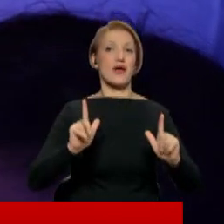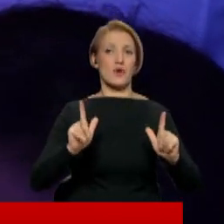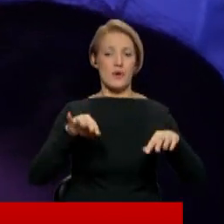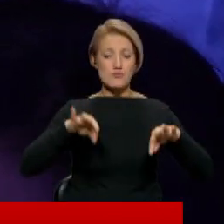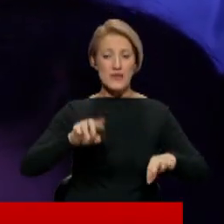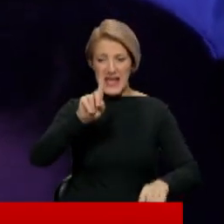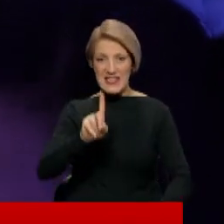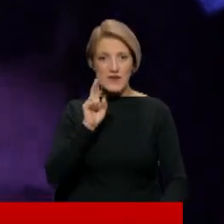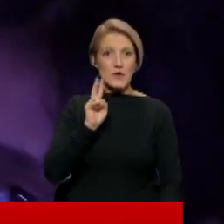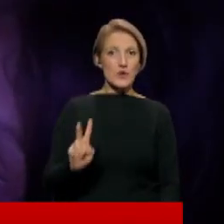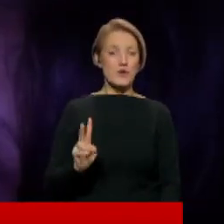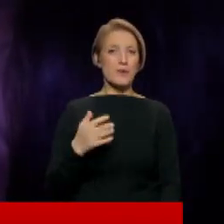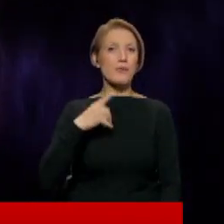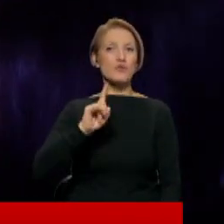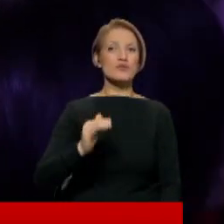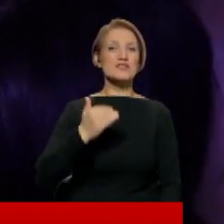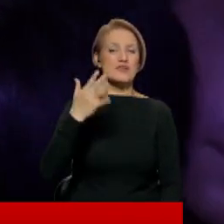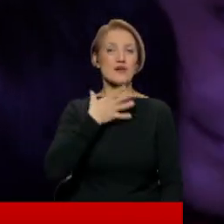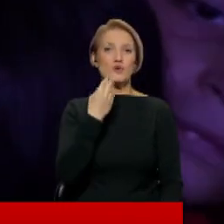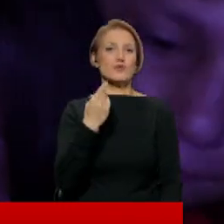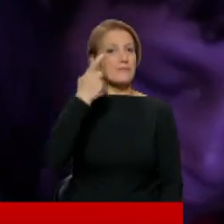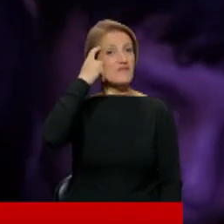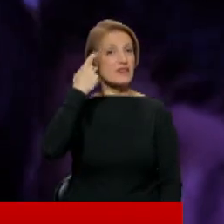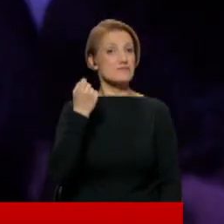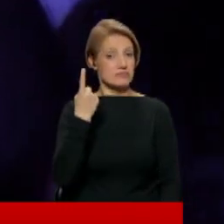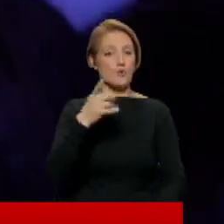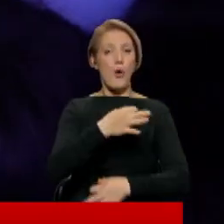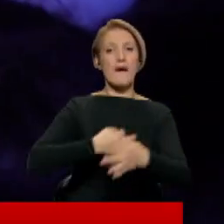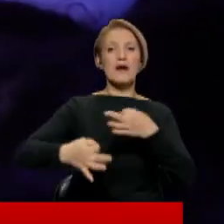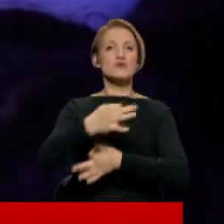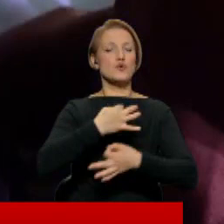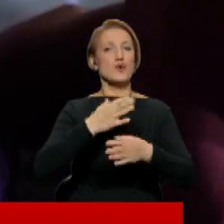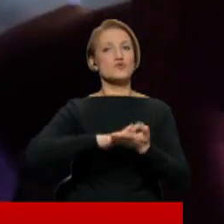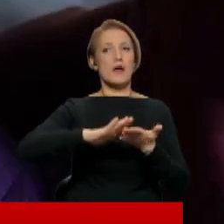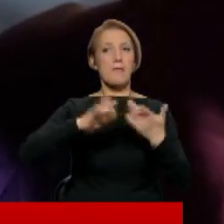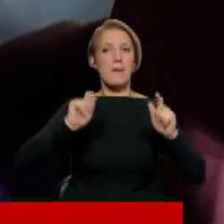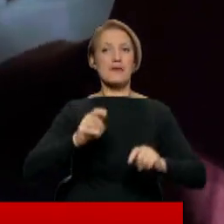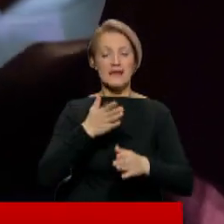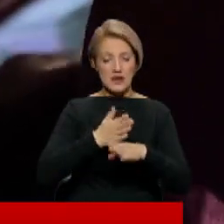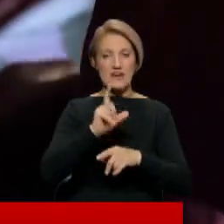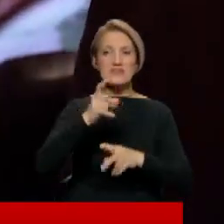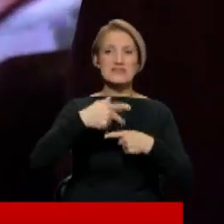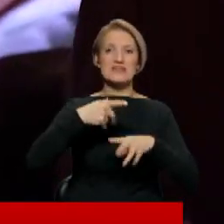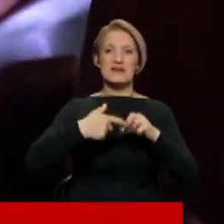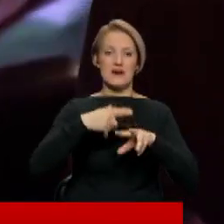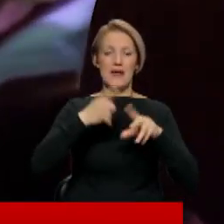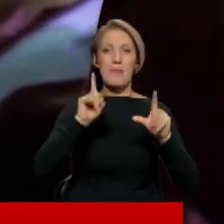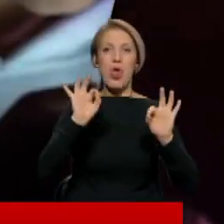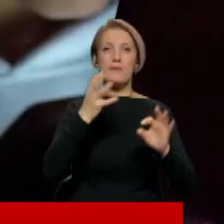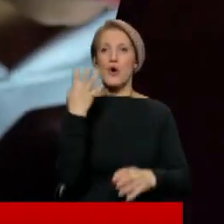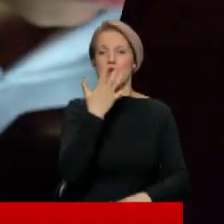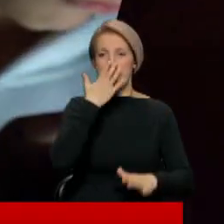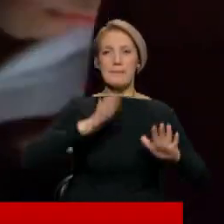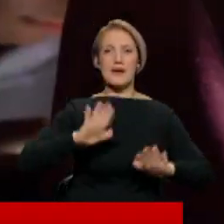Burada ilk defa görüyorum. Onun dışında bence güzel bir fikir, güzel bir organizasyon düzenlemişler. Gerçekten Cizre'de böyle bir konser beklemezdik